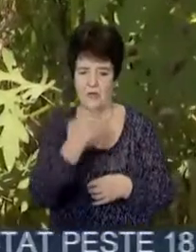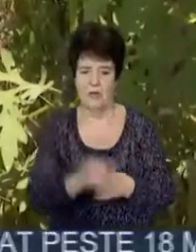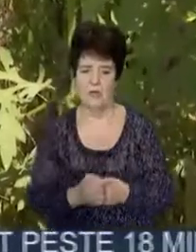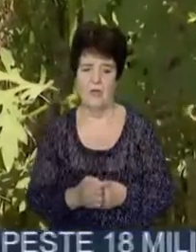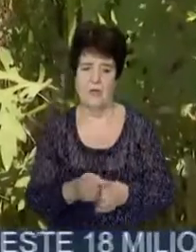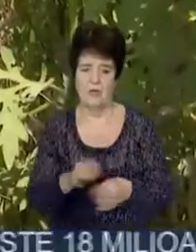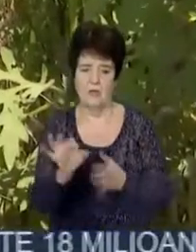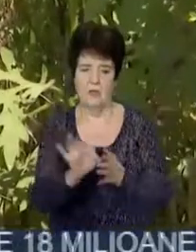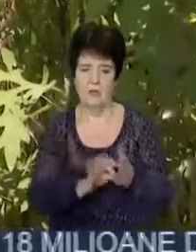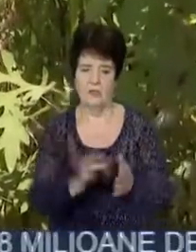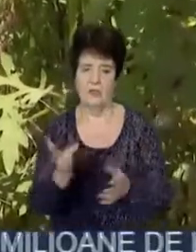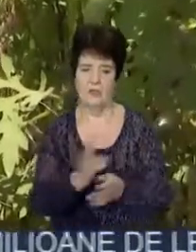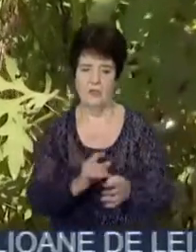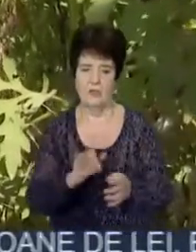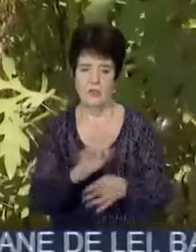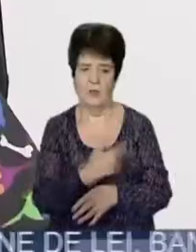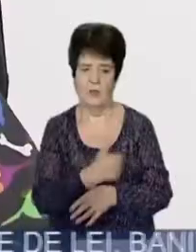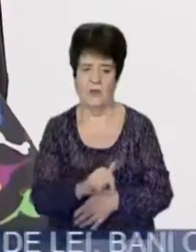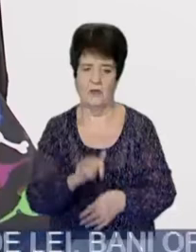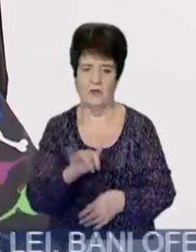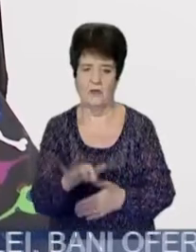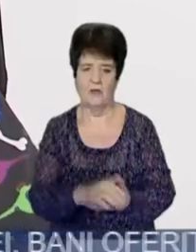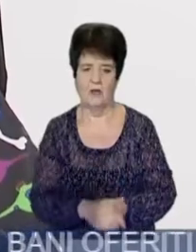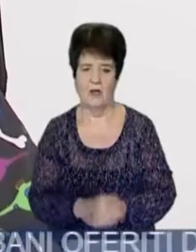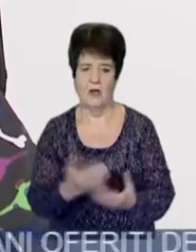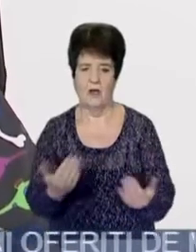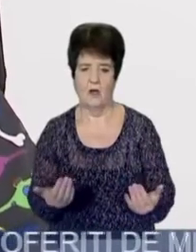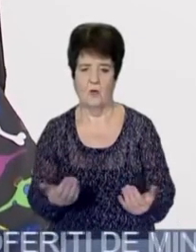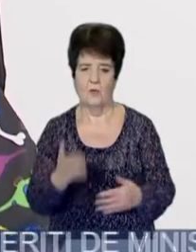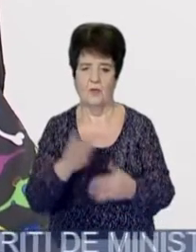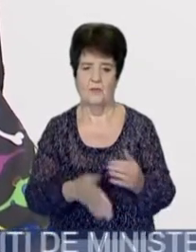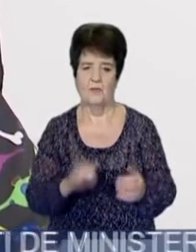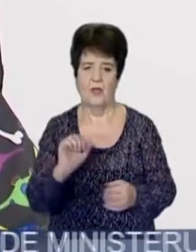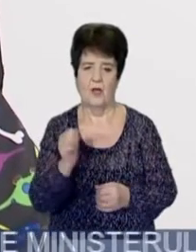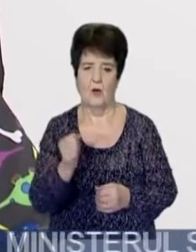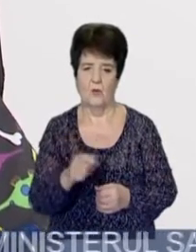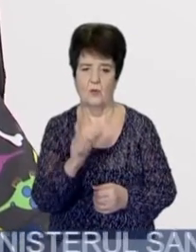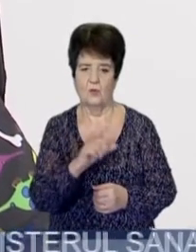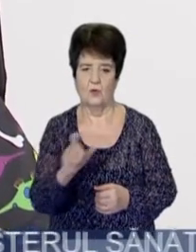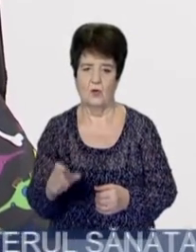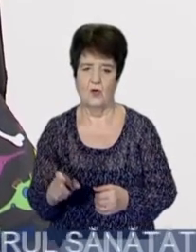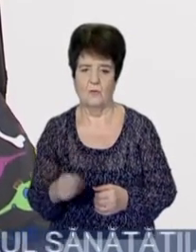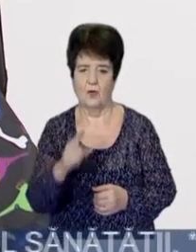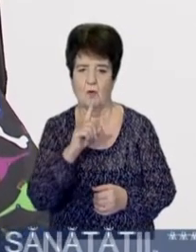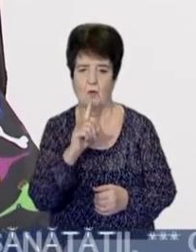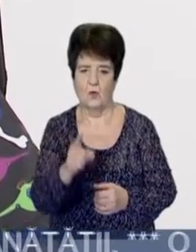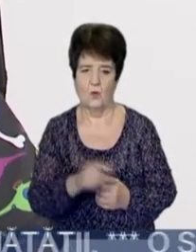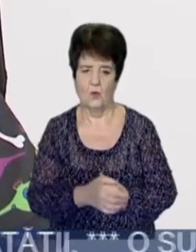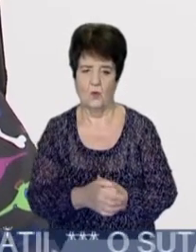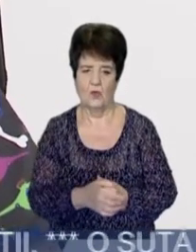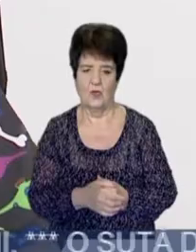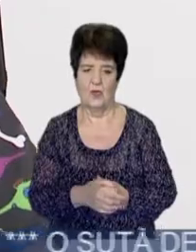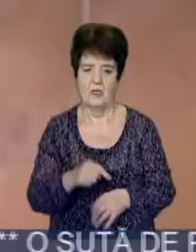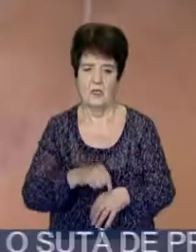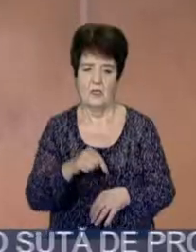de urgență trebuie să ceară ajutor medicului. Acum, dacă noi suntem la sfârșitul lui august, pacienții au cel puțin încă o lună de